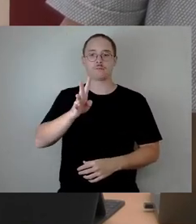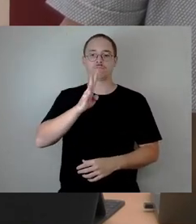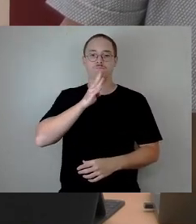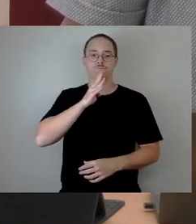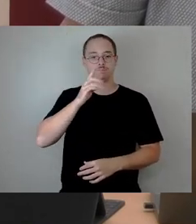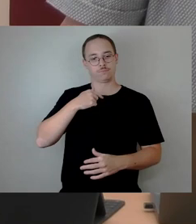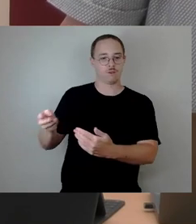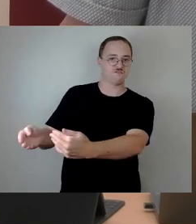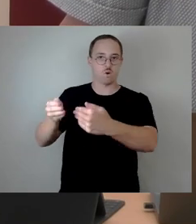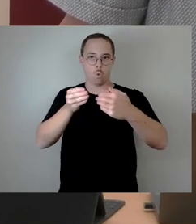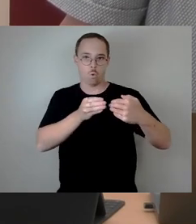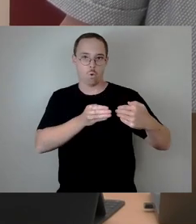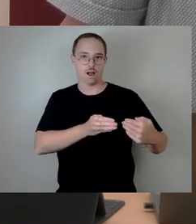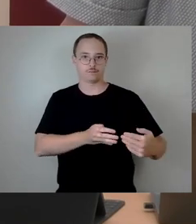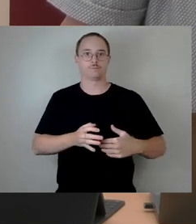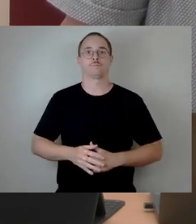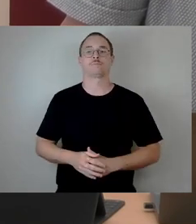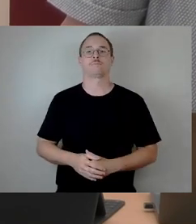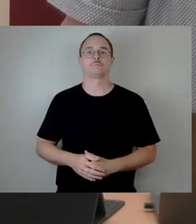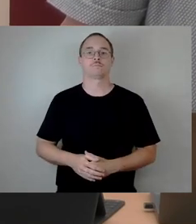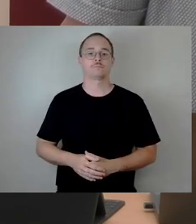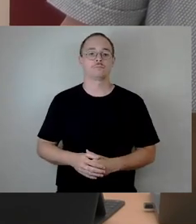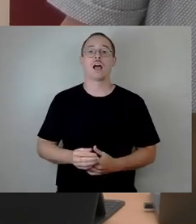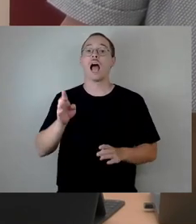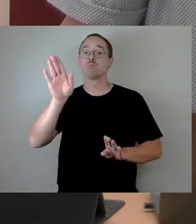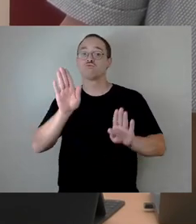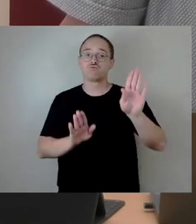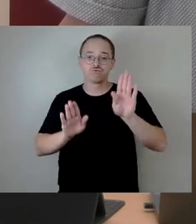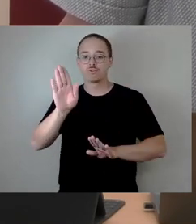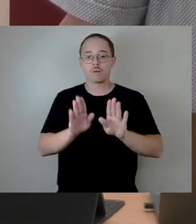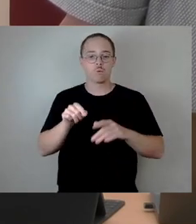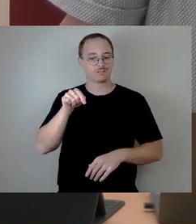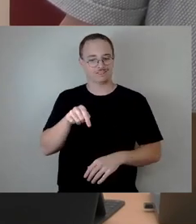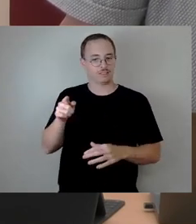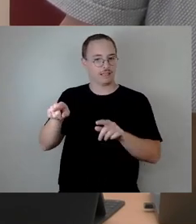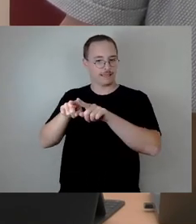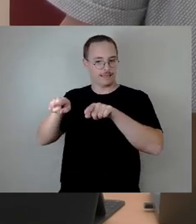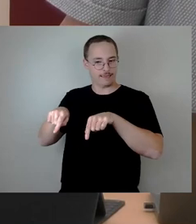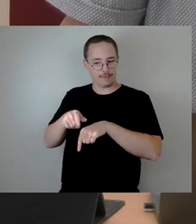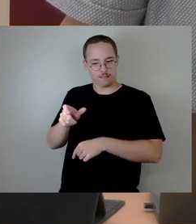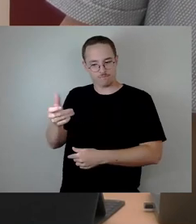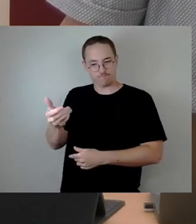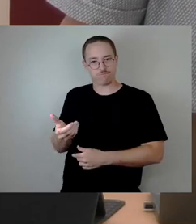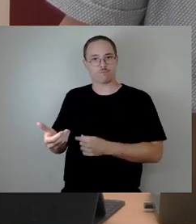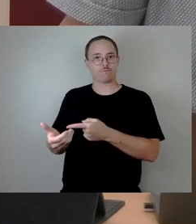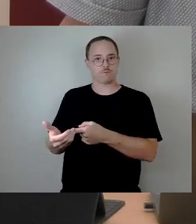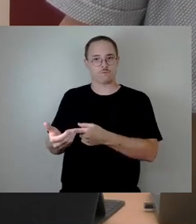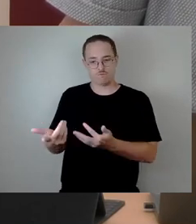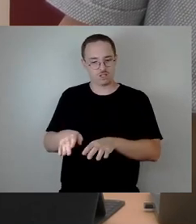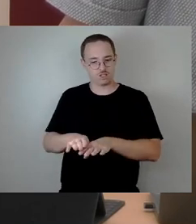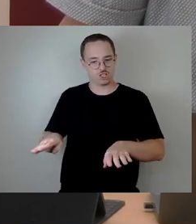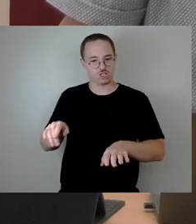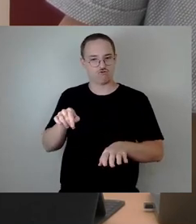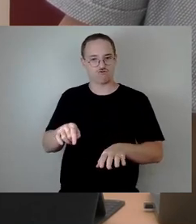gibt, dann auch herzlich zu gratulieren. Herr Breuer, herzlichen Glückwunsch zu Ihrem Geburtstag und dass